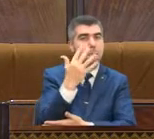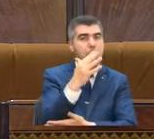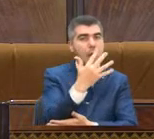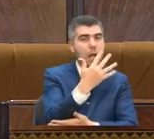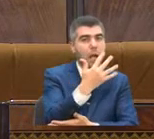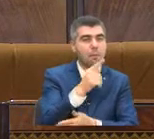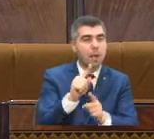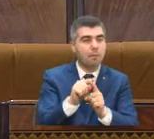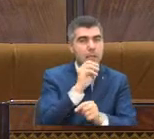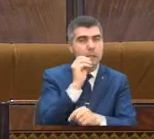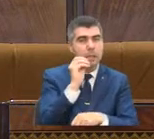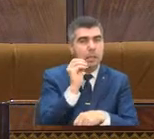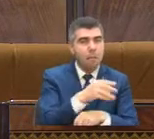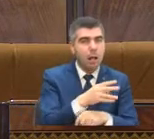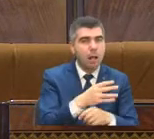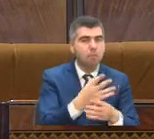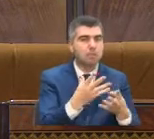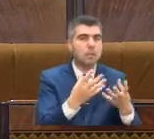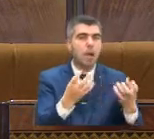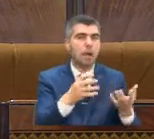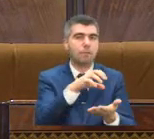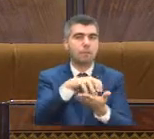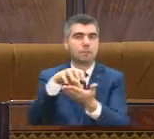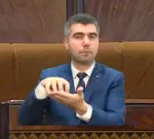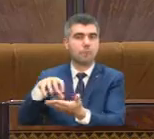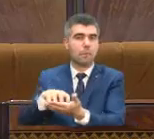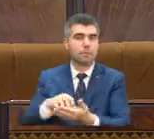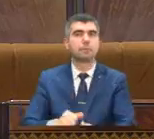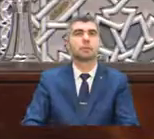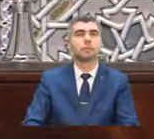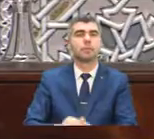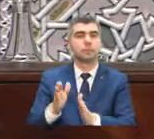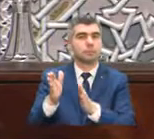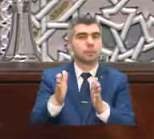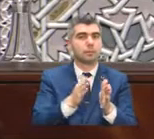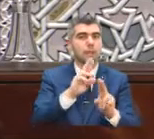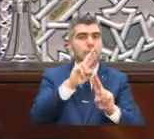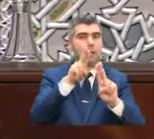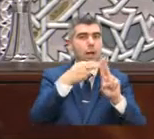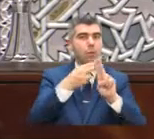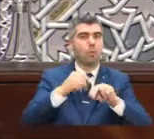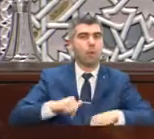مطارع عشوائية للنفايات. كلمة للسيدة الوزيرة للجواب.